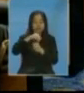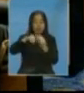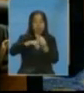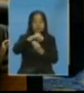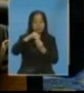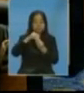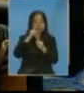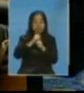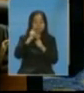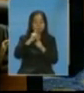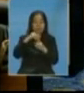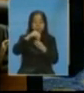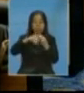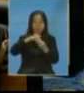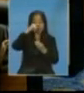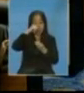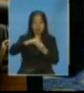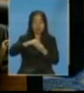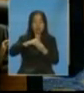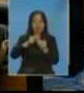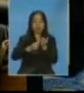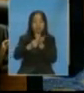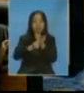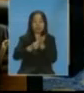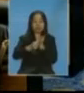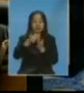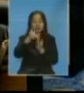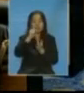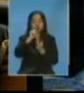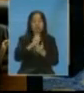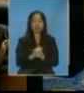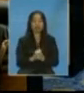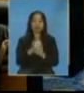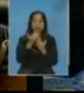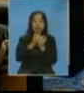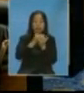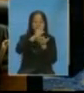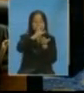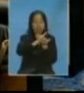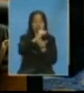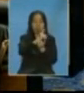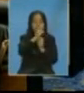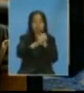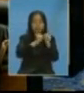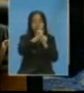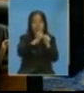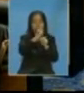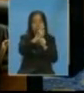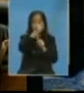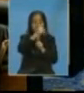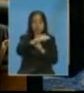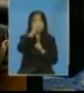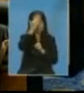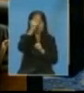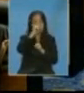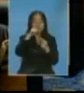ให้เศรษฐกิจไทยหลุดพ้นจากภาวะนั้นครับทำไมใช้งบประมาณปกติไม่ได้เพราะวันนั้นการ